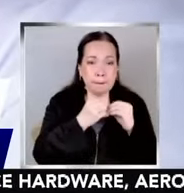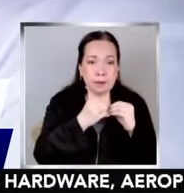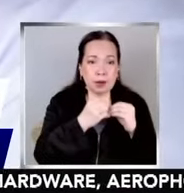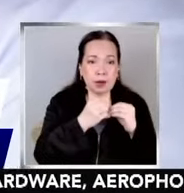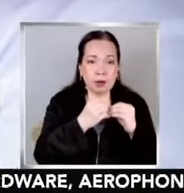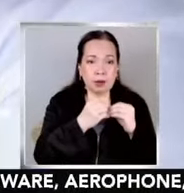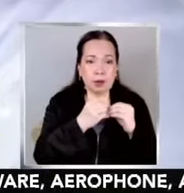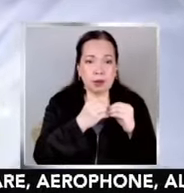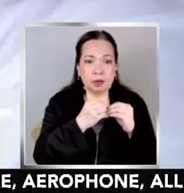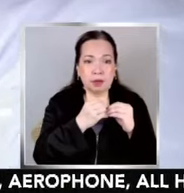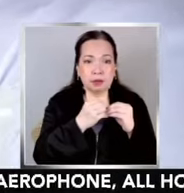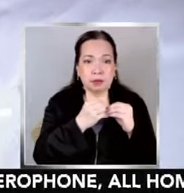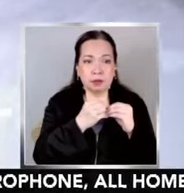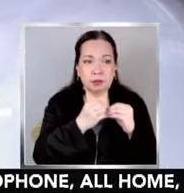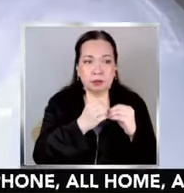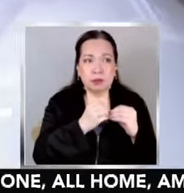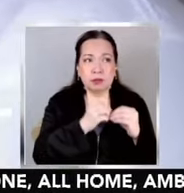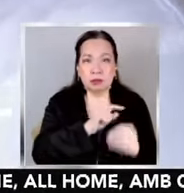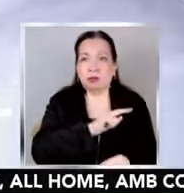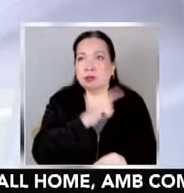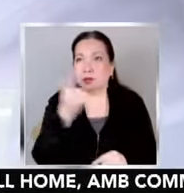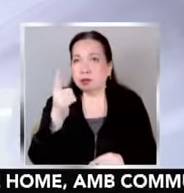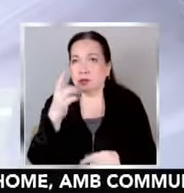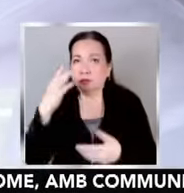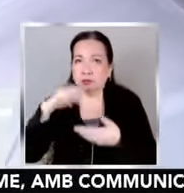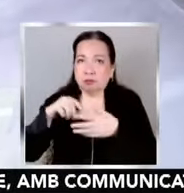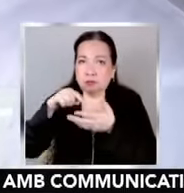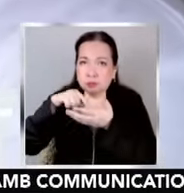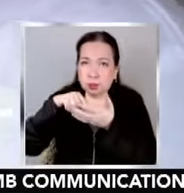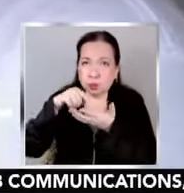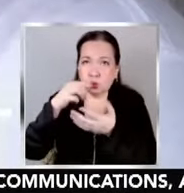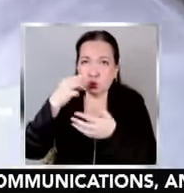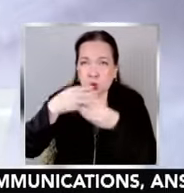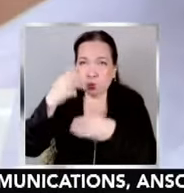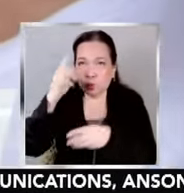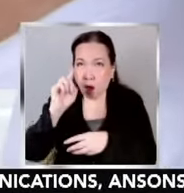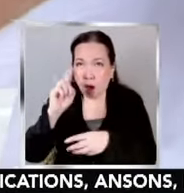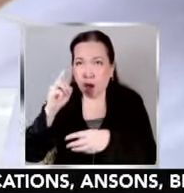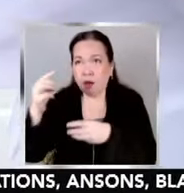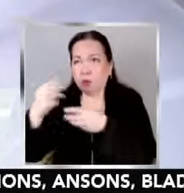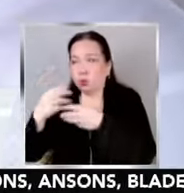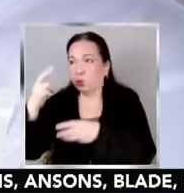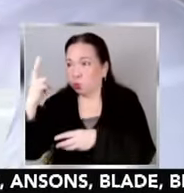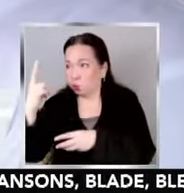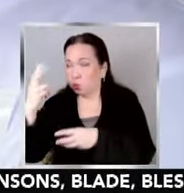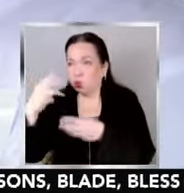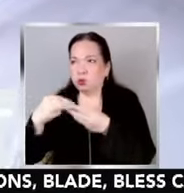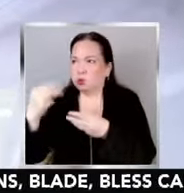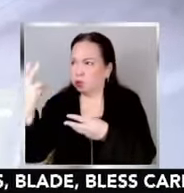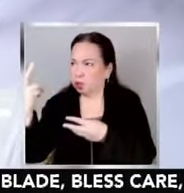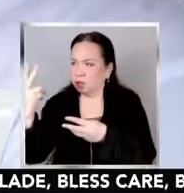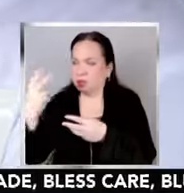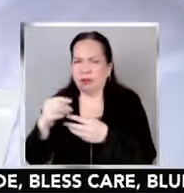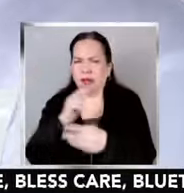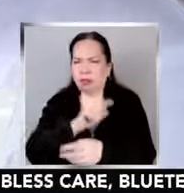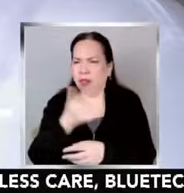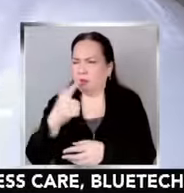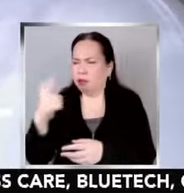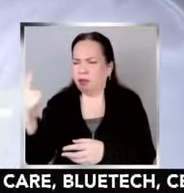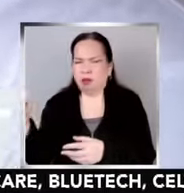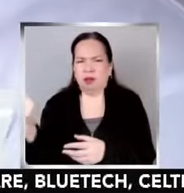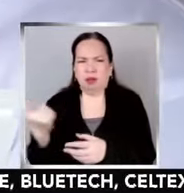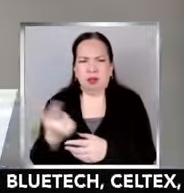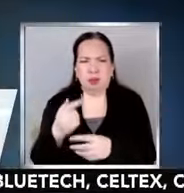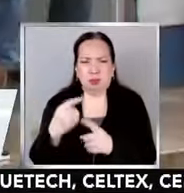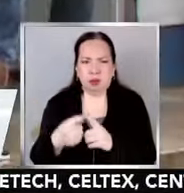sa ganito, window 1, tapos punta ka ng window 2, pero window 2, punta ka window 3, mga ganun. Tapos akit ka